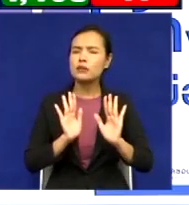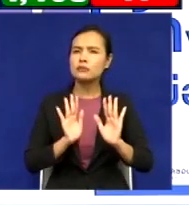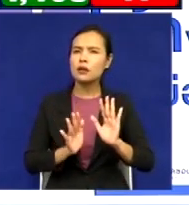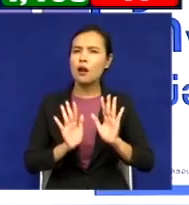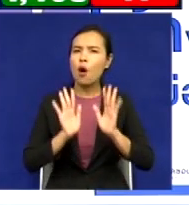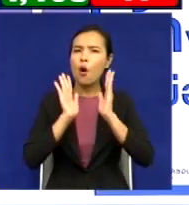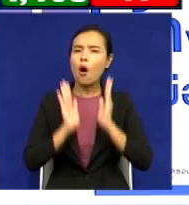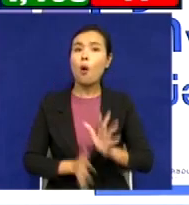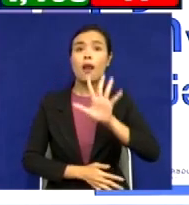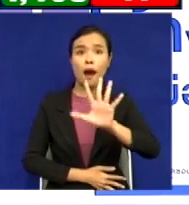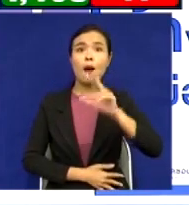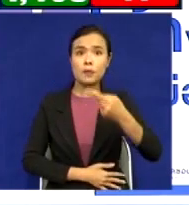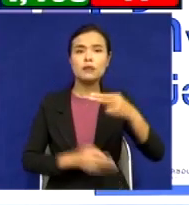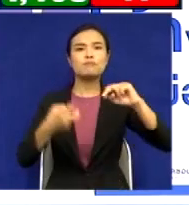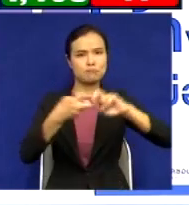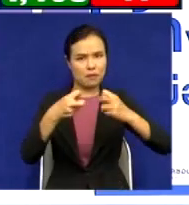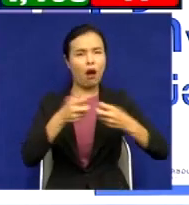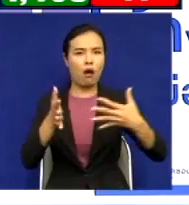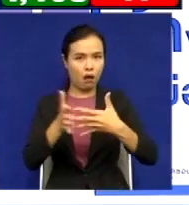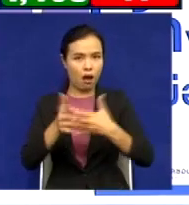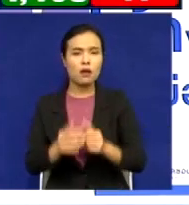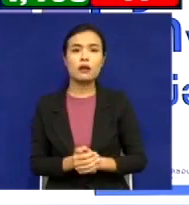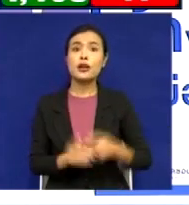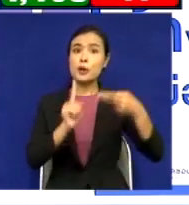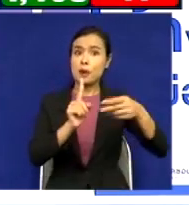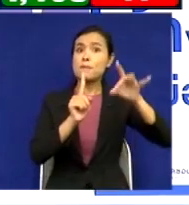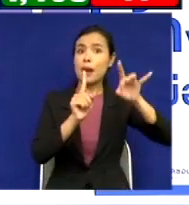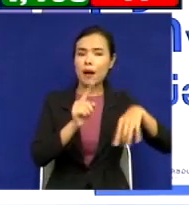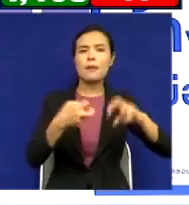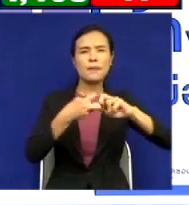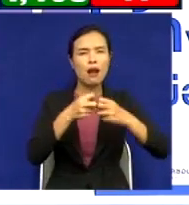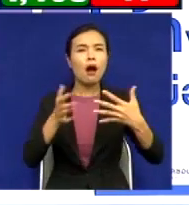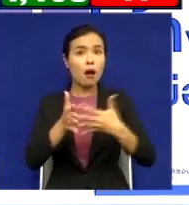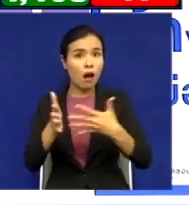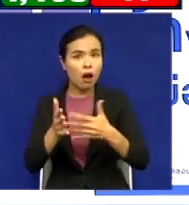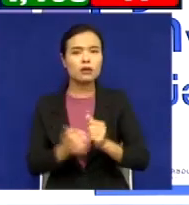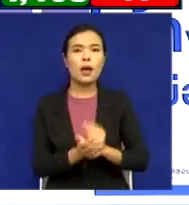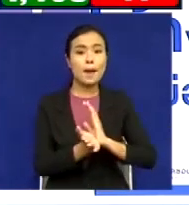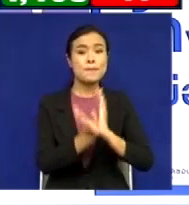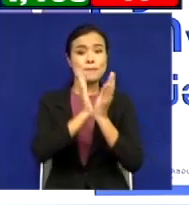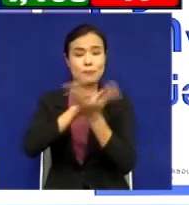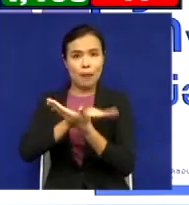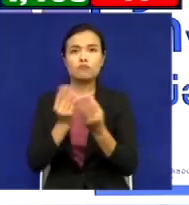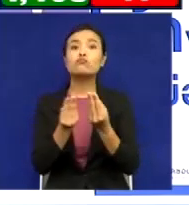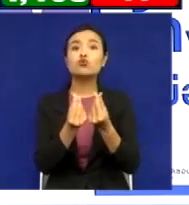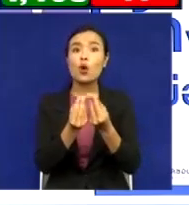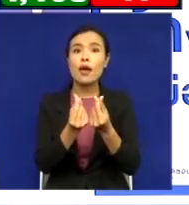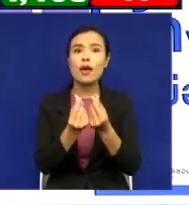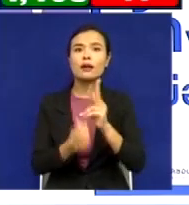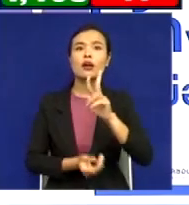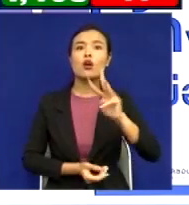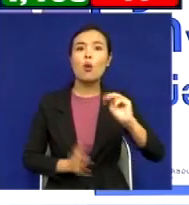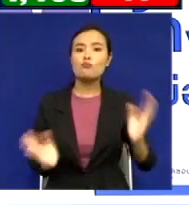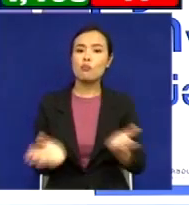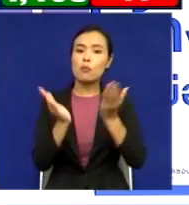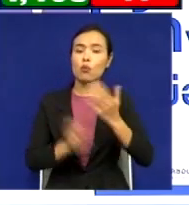50,000 นะครับที่มีปัญหาและอีก 18,000 เนี่ยนะครับที่มีปัญหาที่จะต้องปรับข้อเท็จจริงตัวเลขกับกรมสนับสนุนบริการสุ